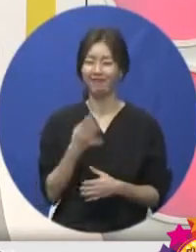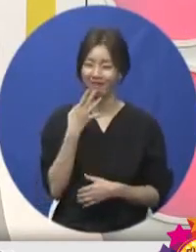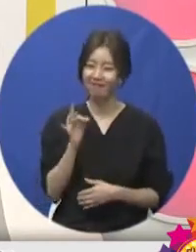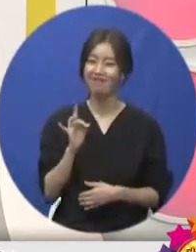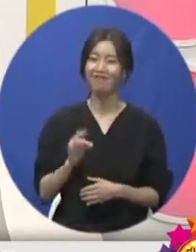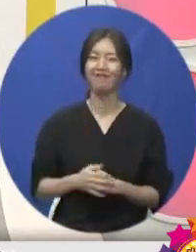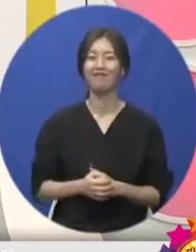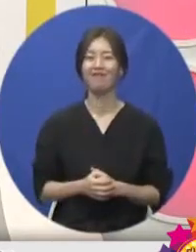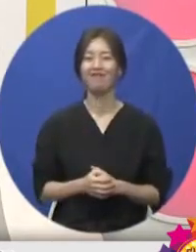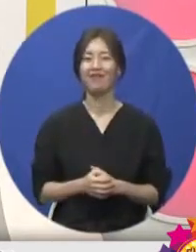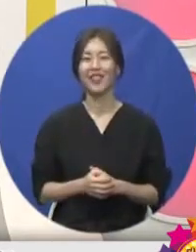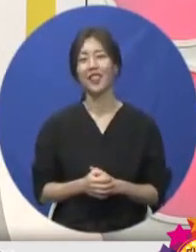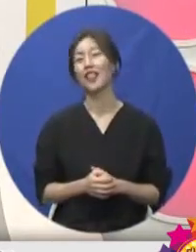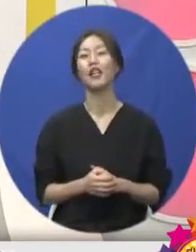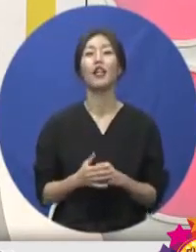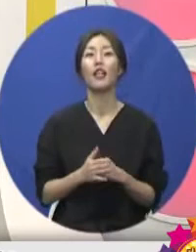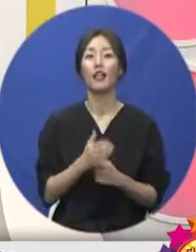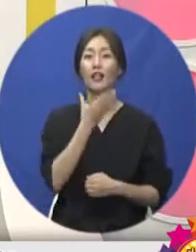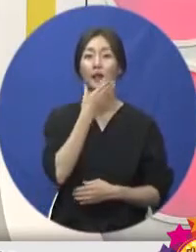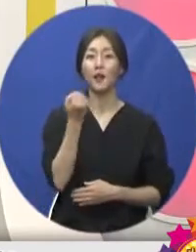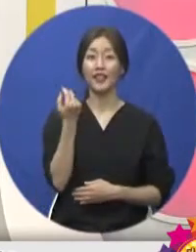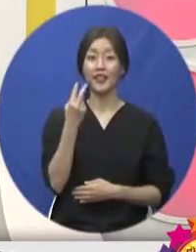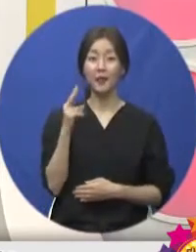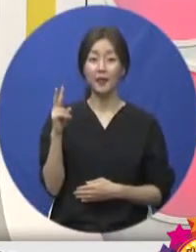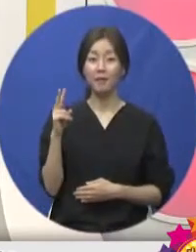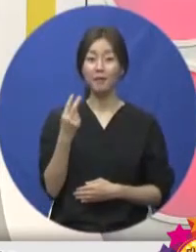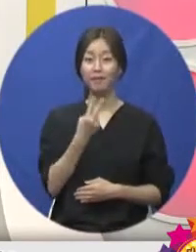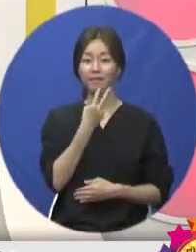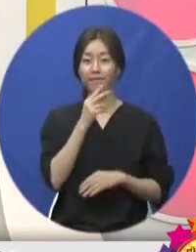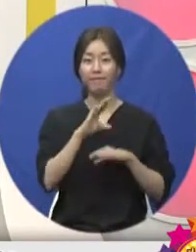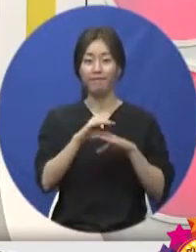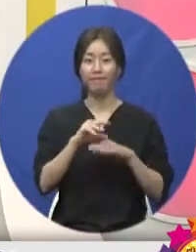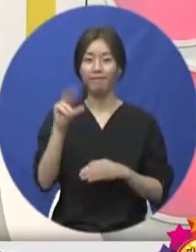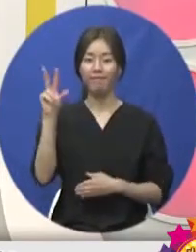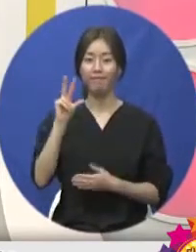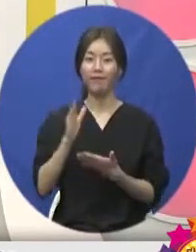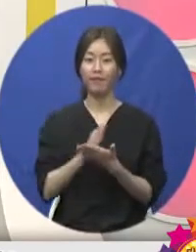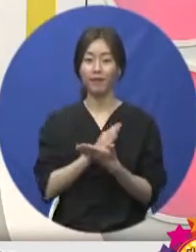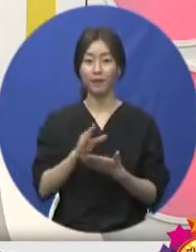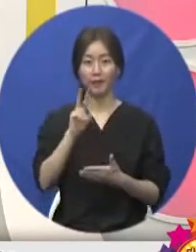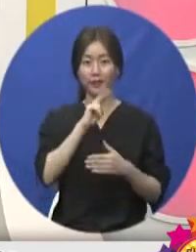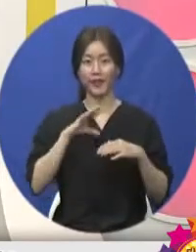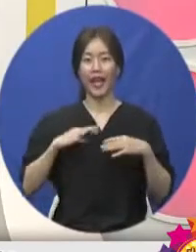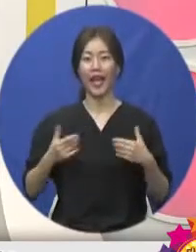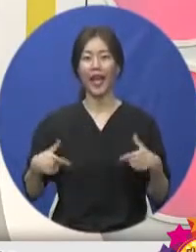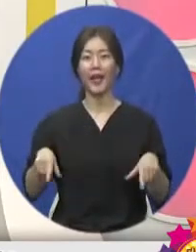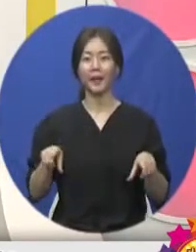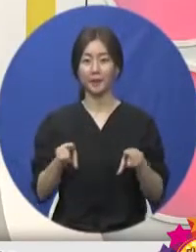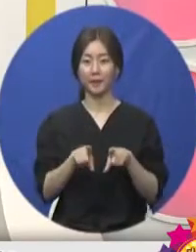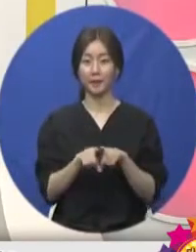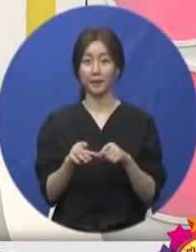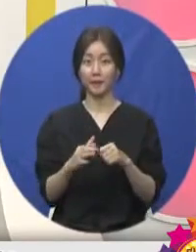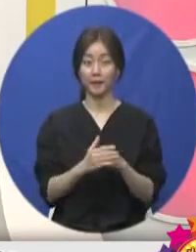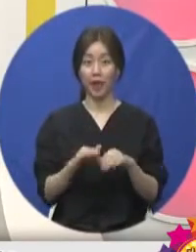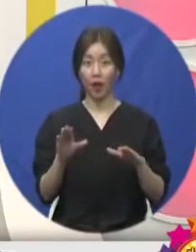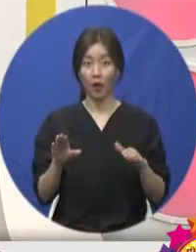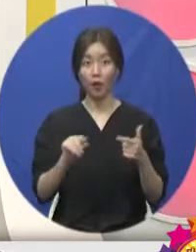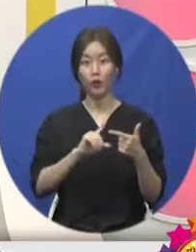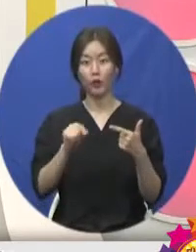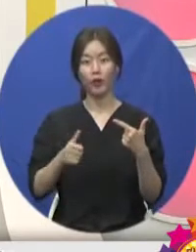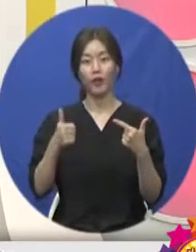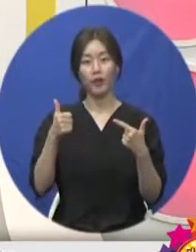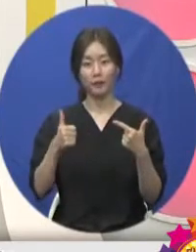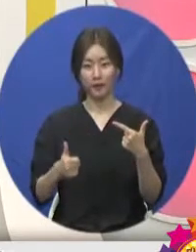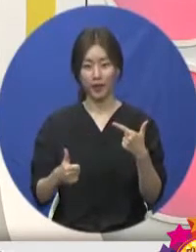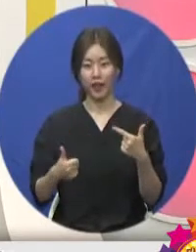당연한 거야. 네. 아무튼 저 우리 복지팀이 생방송 전국 네. 나눔 노래자랑 함께하고 계신데요. 오늘 6월